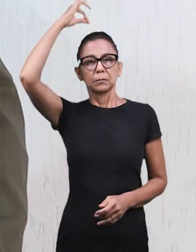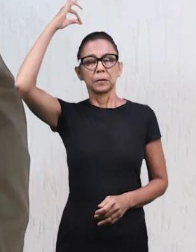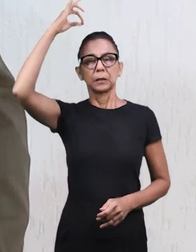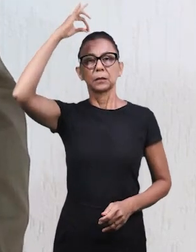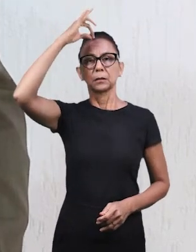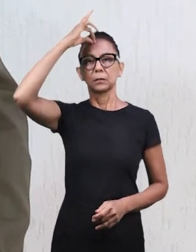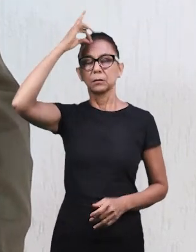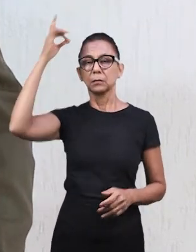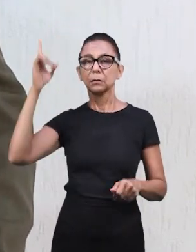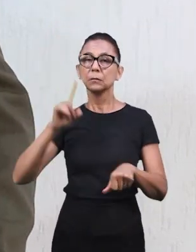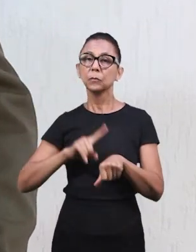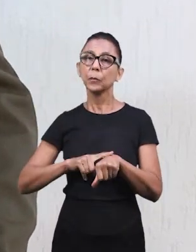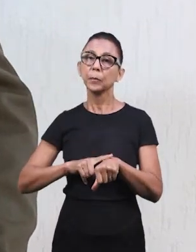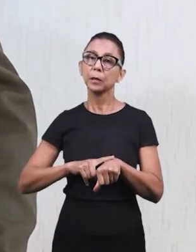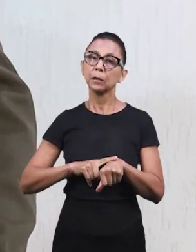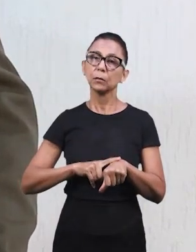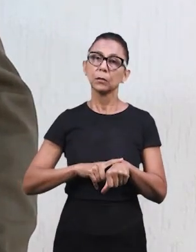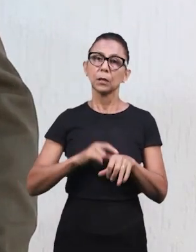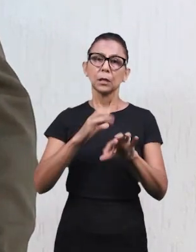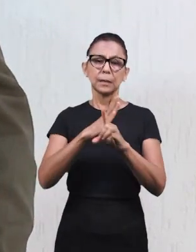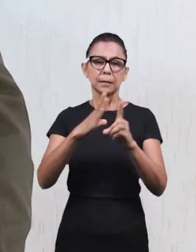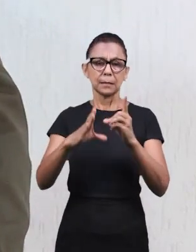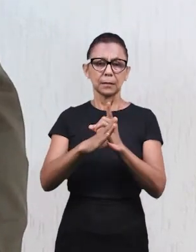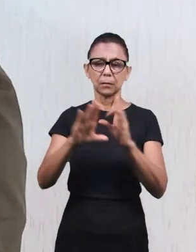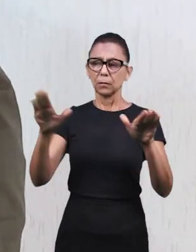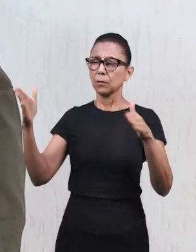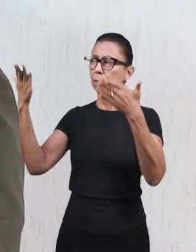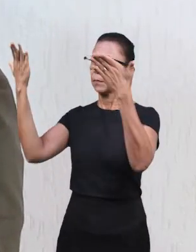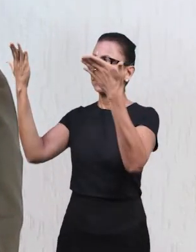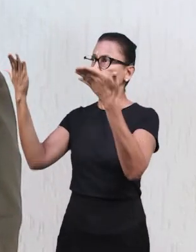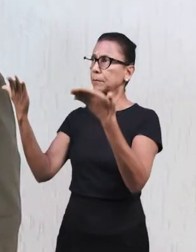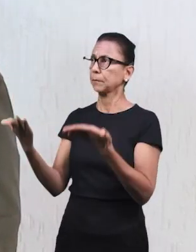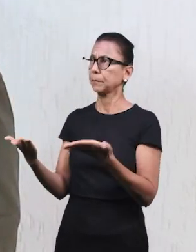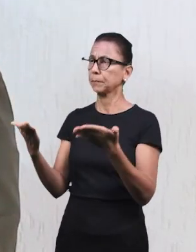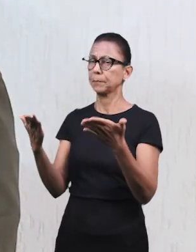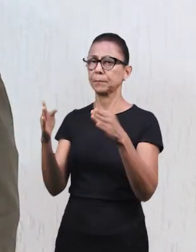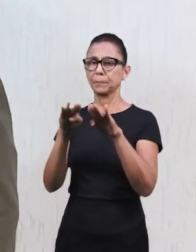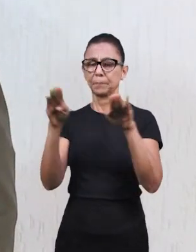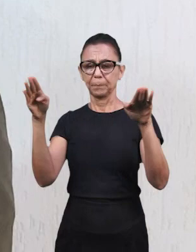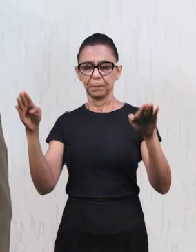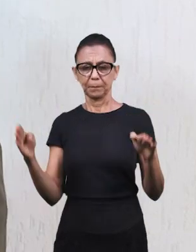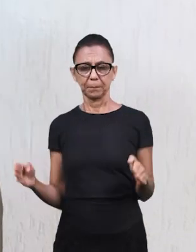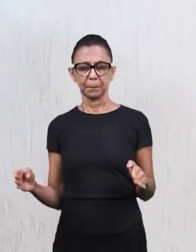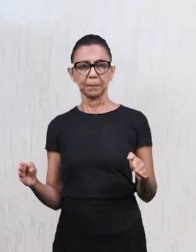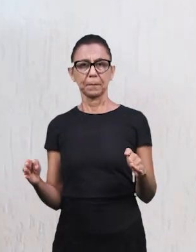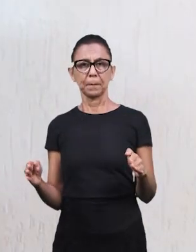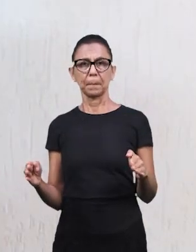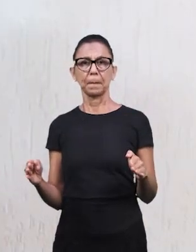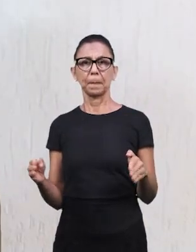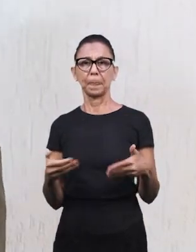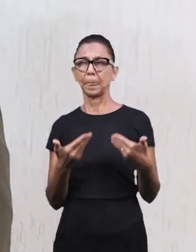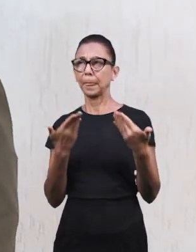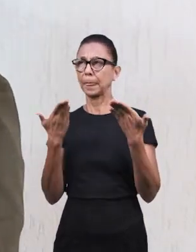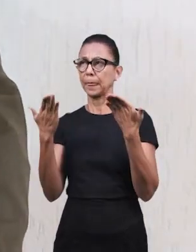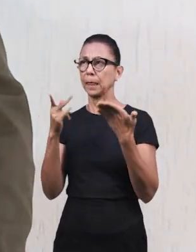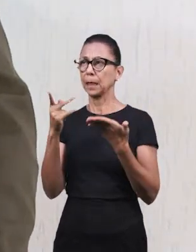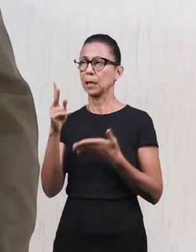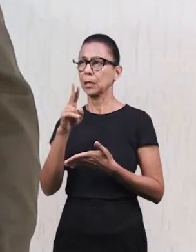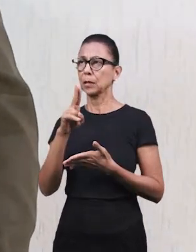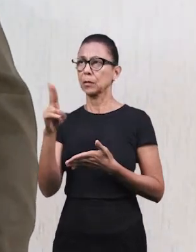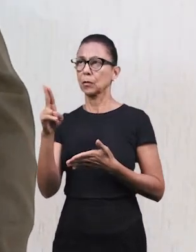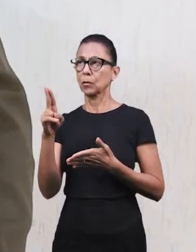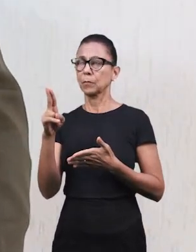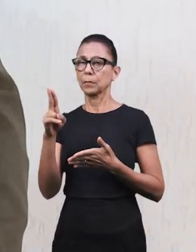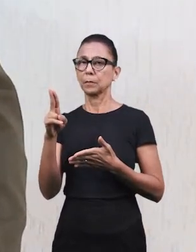чудное водительство Духа Твоего Святого. И сейчас мы представляем пред Тобой все это богослужение, прославляя